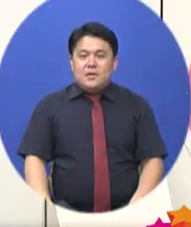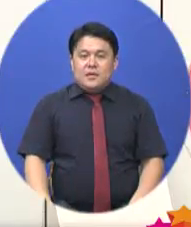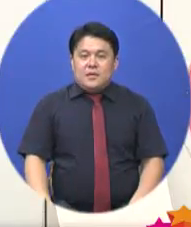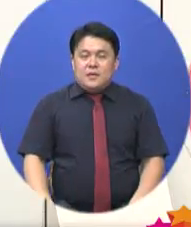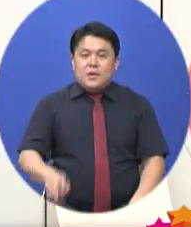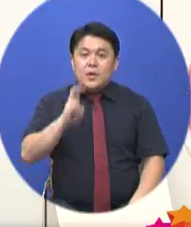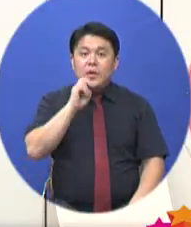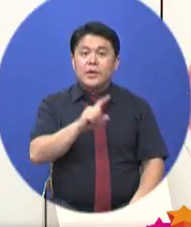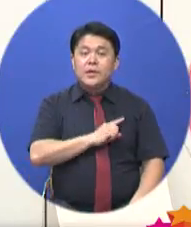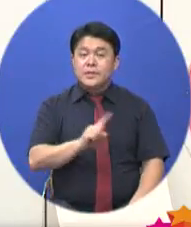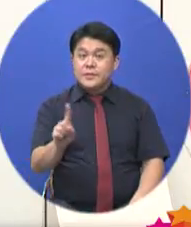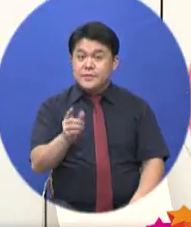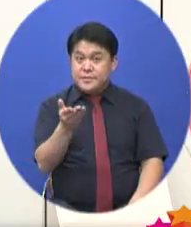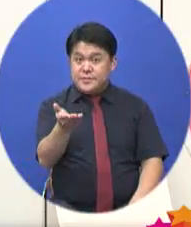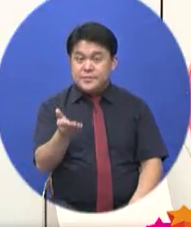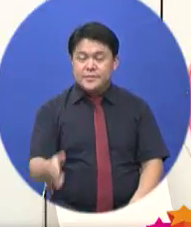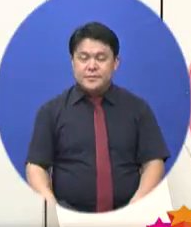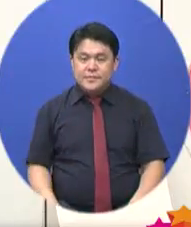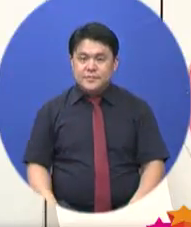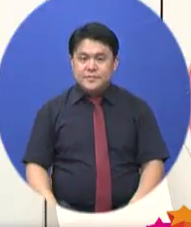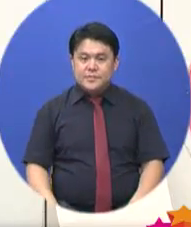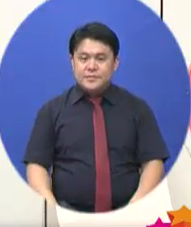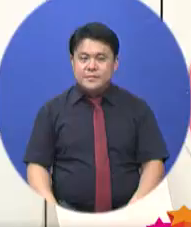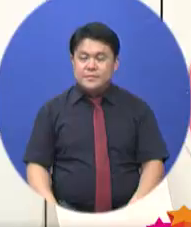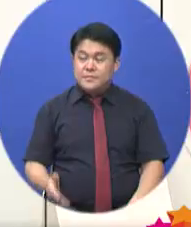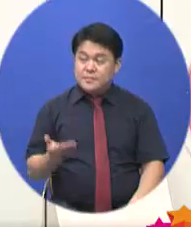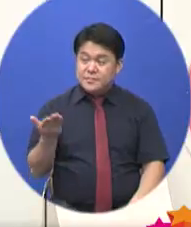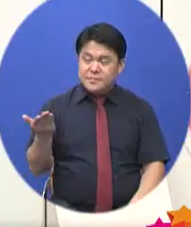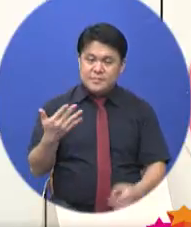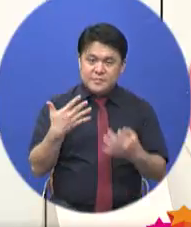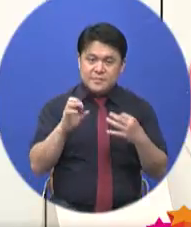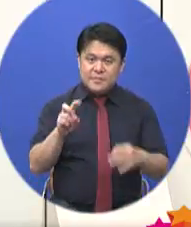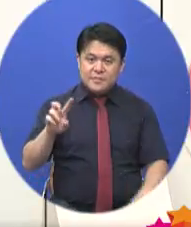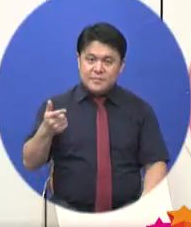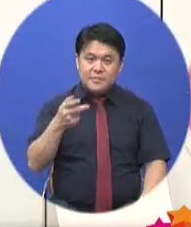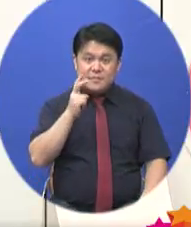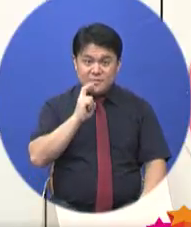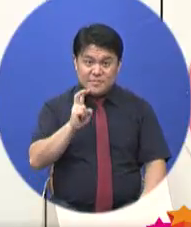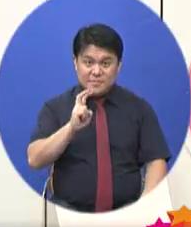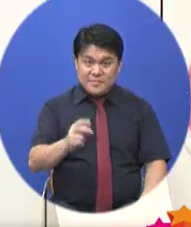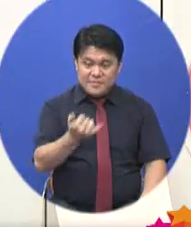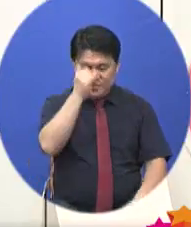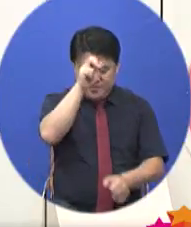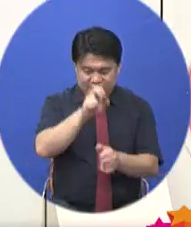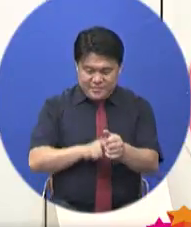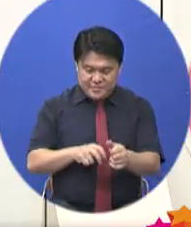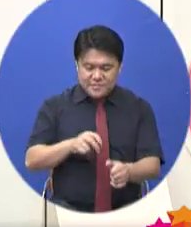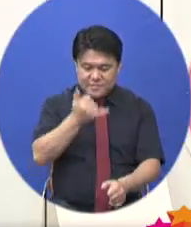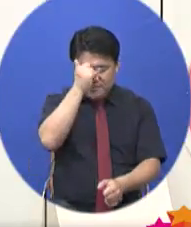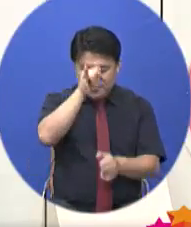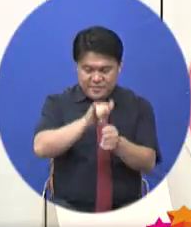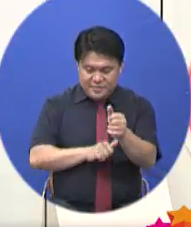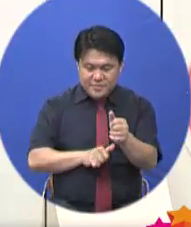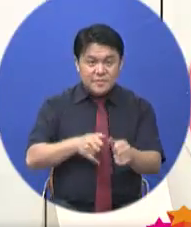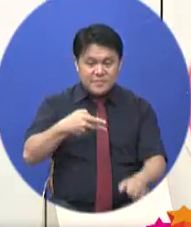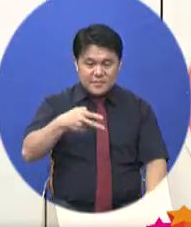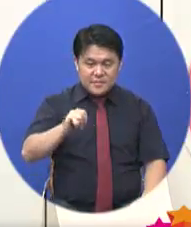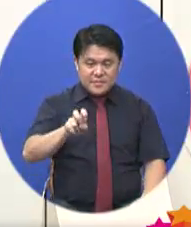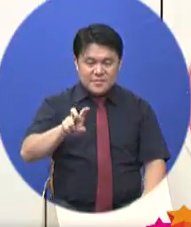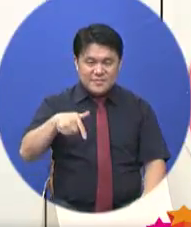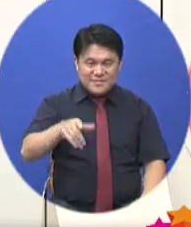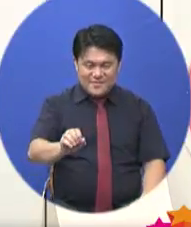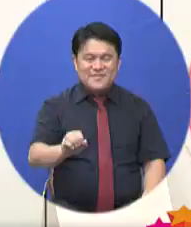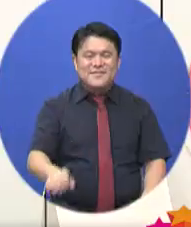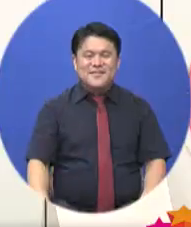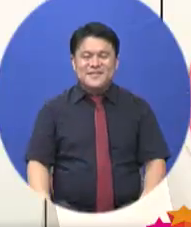오늘 어떤 노래 불러주시겠어요? 네, 김용만 선생님이 효녀 심청했는데요. 아, 저는 빠지겠습니다. 이제